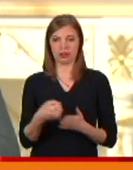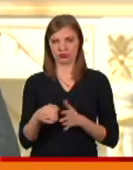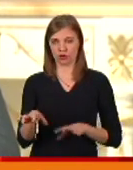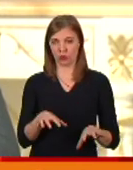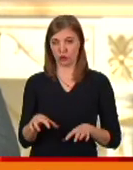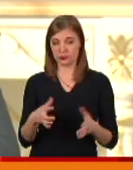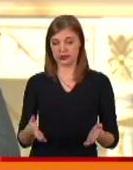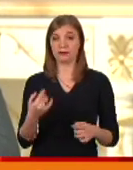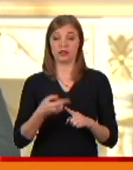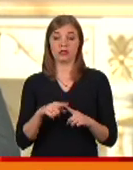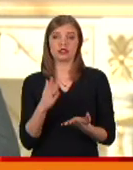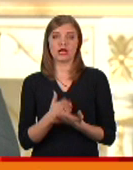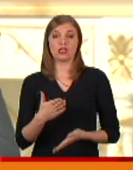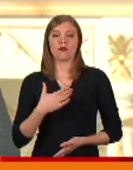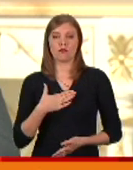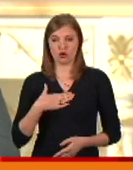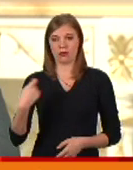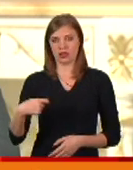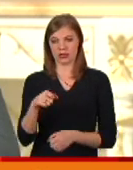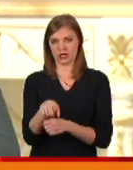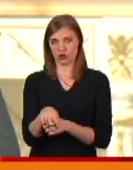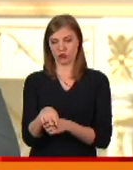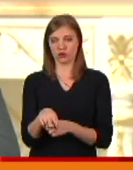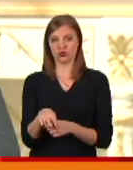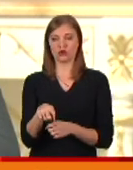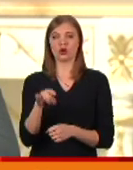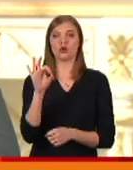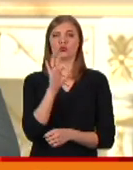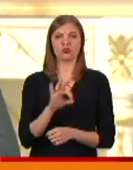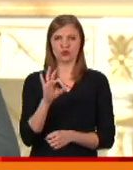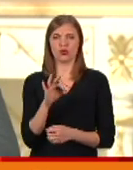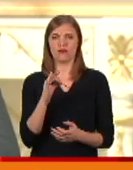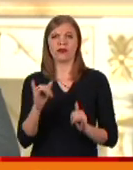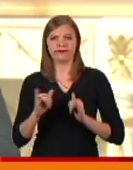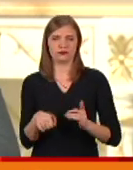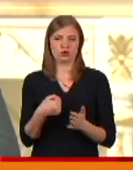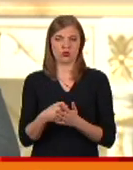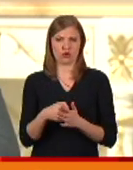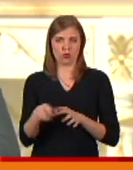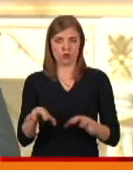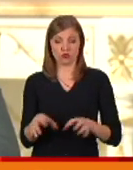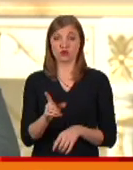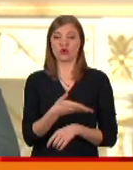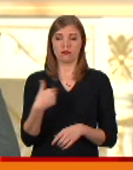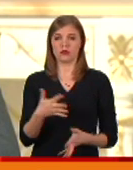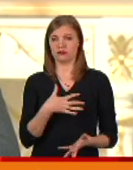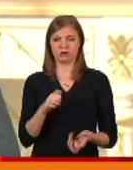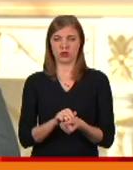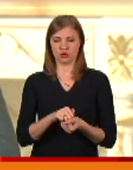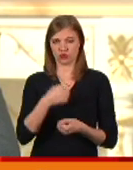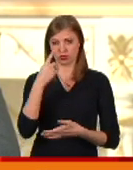корупції. І це є моє президентське доручення – нульова толерантність до корупції. І щоб ми рішучими